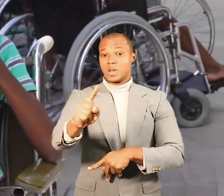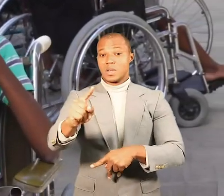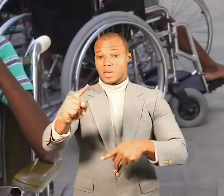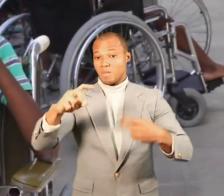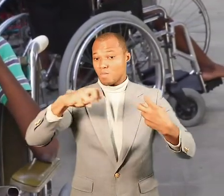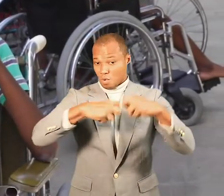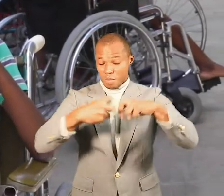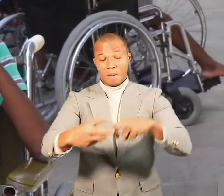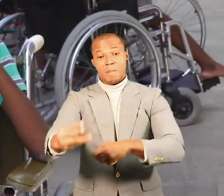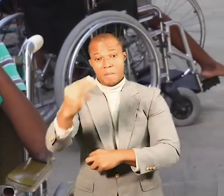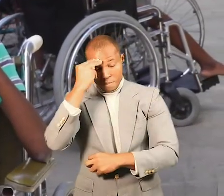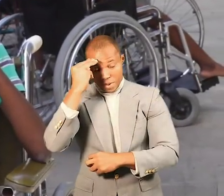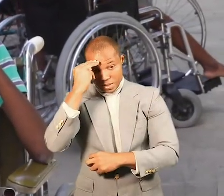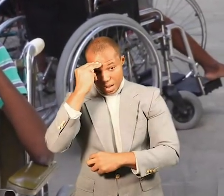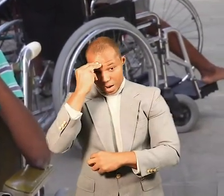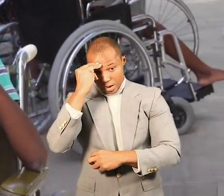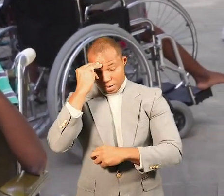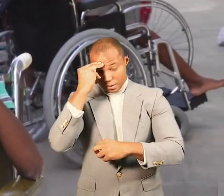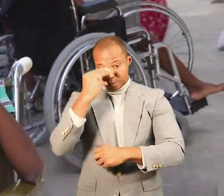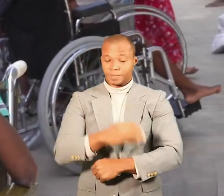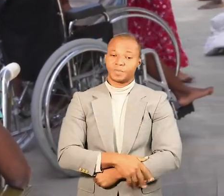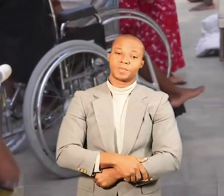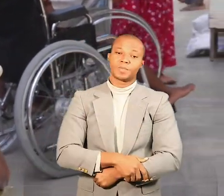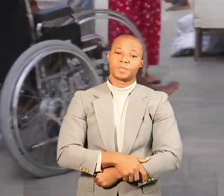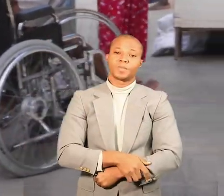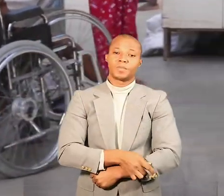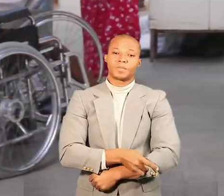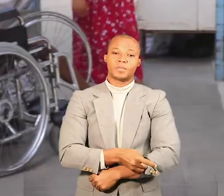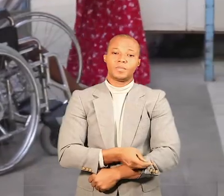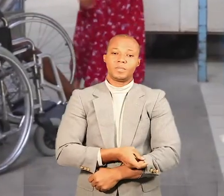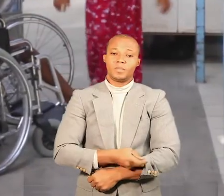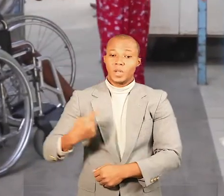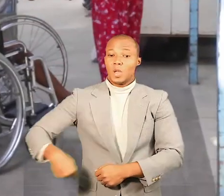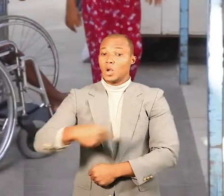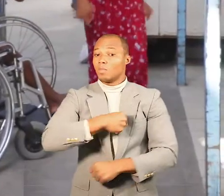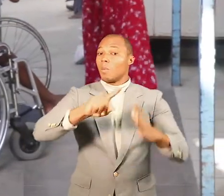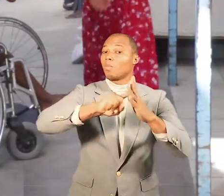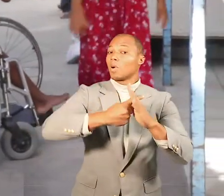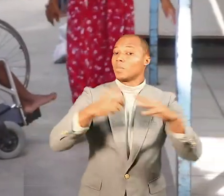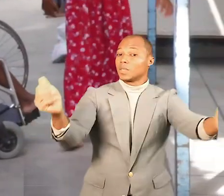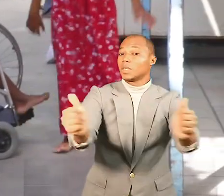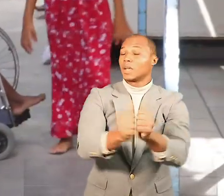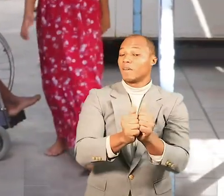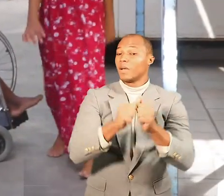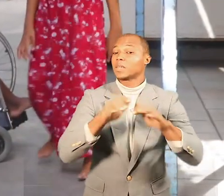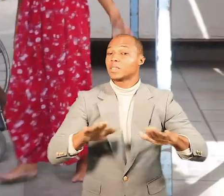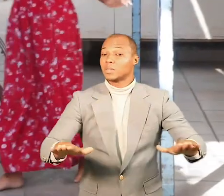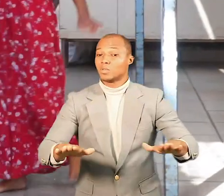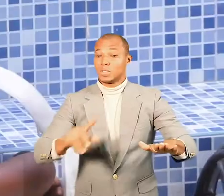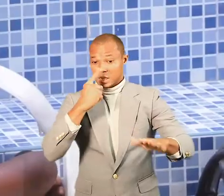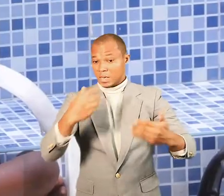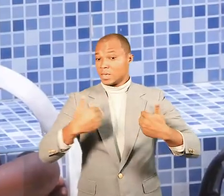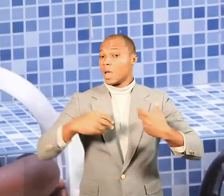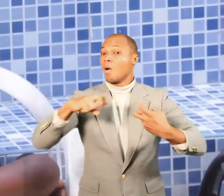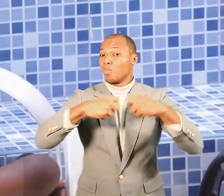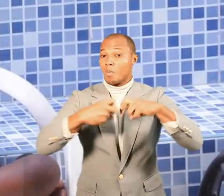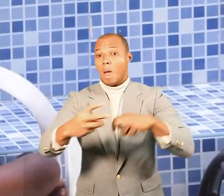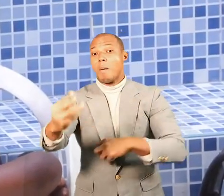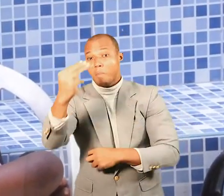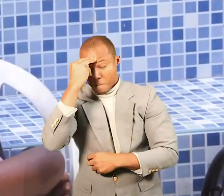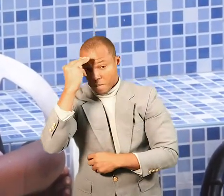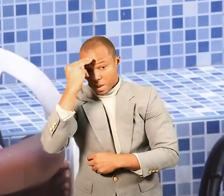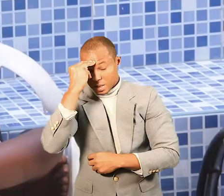dans notre maison avec des gens qui ont des difficultés d'apprentissage. Nous avons gagné plusieurs catégories de gens. Nous avons gagné